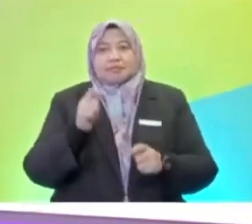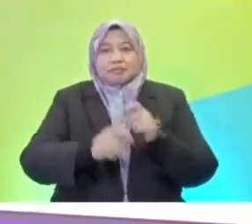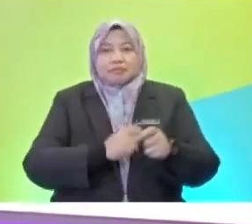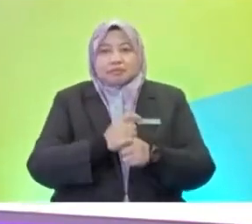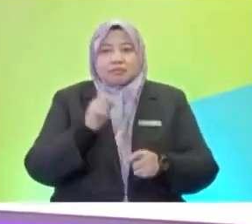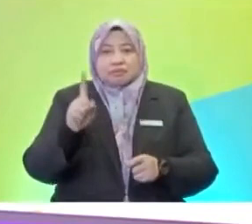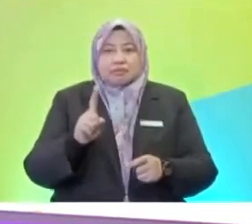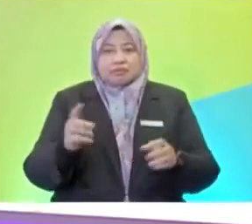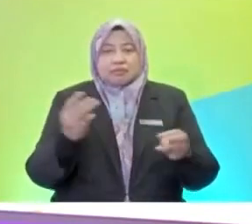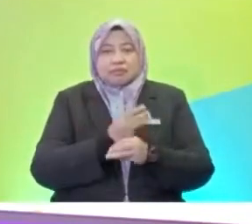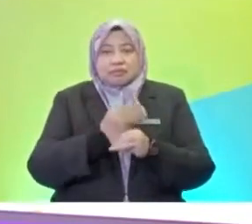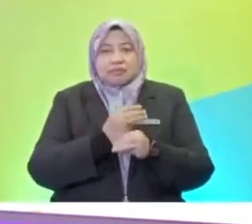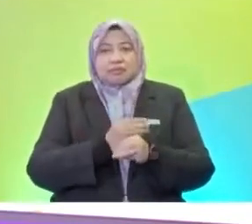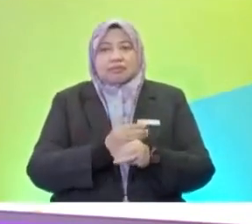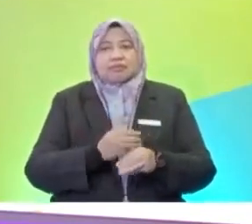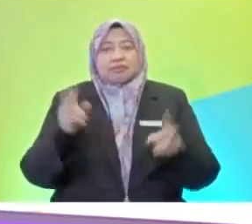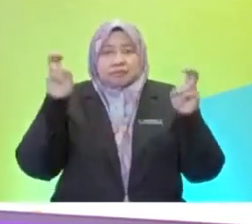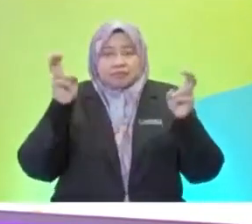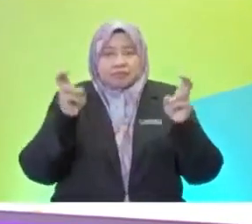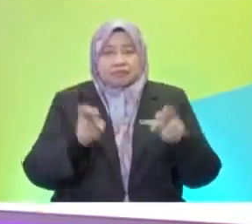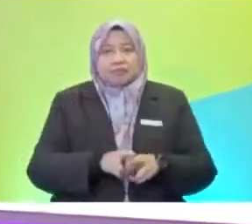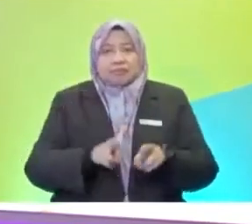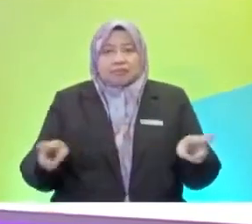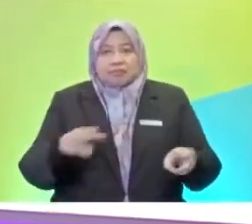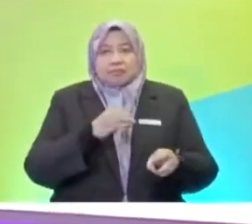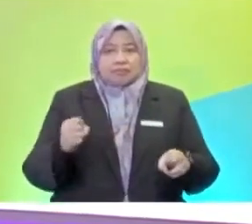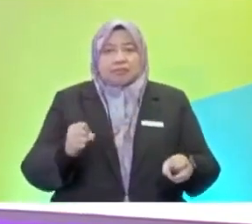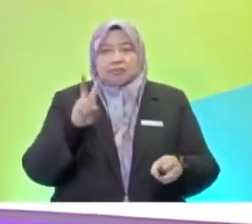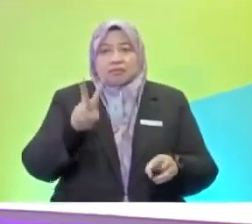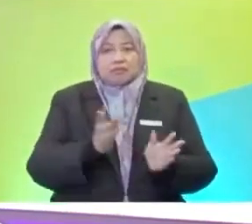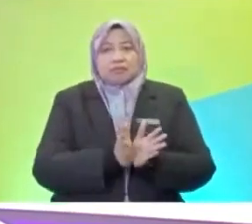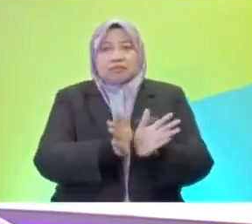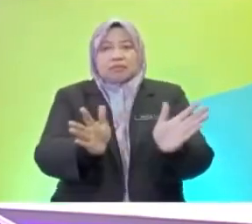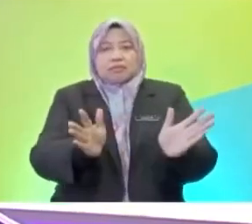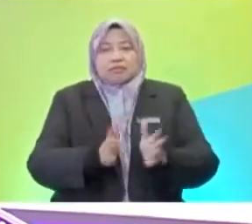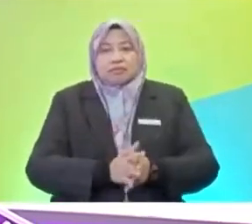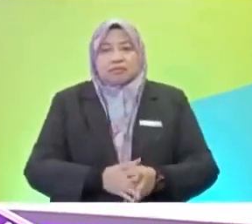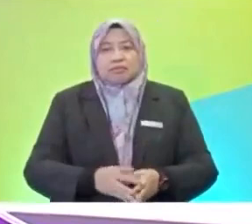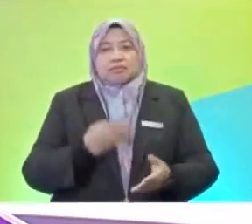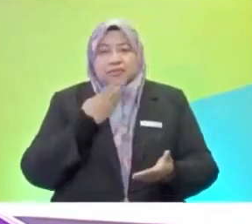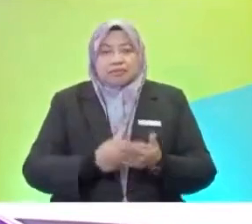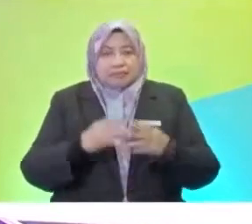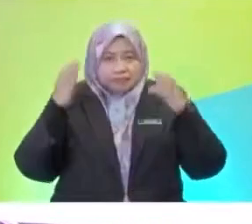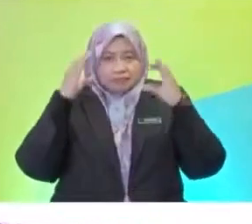belajar matematika ruang 2 dimensi Baiklah